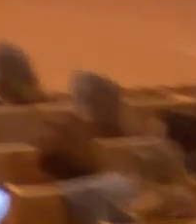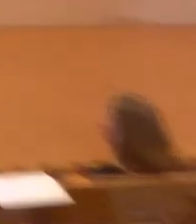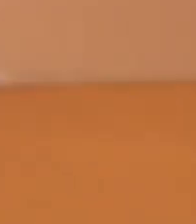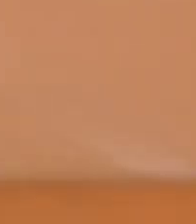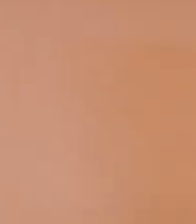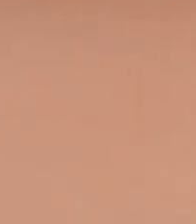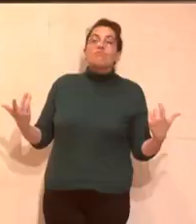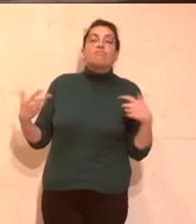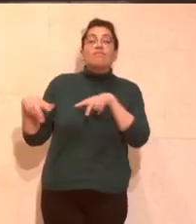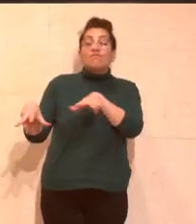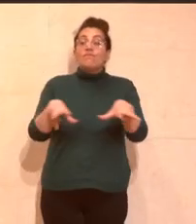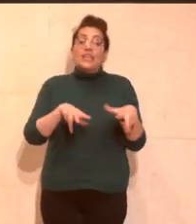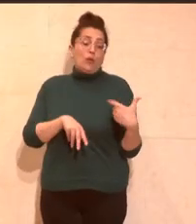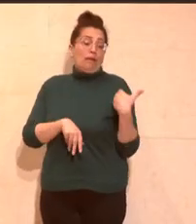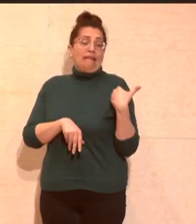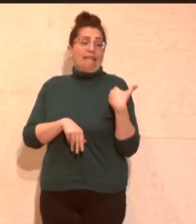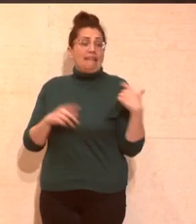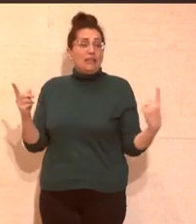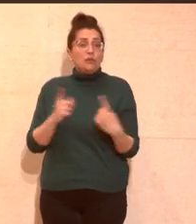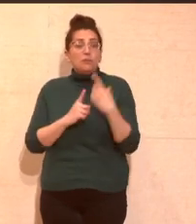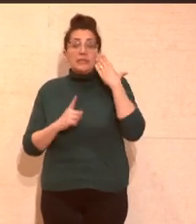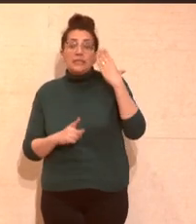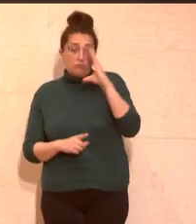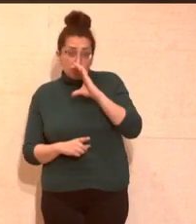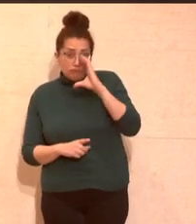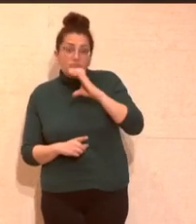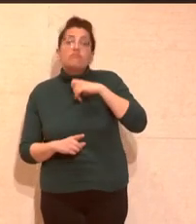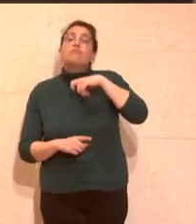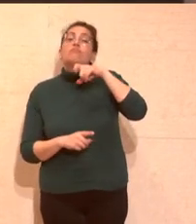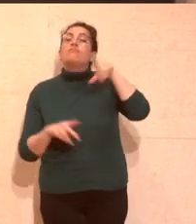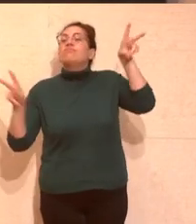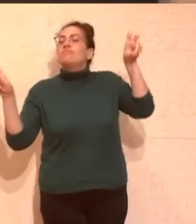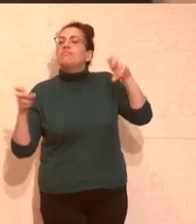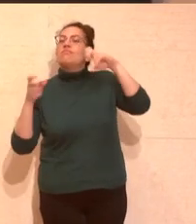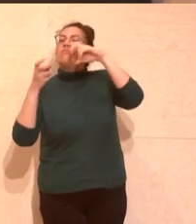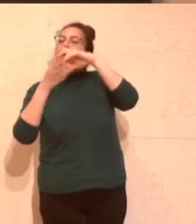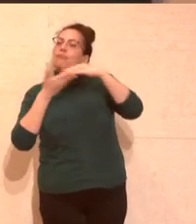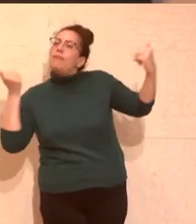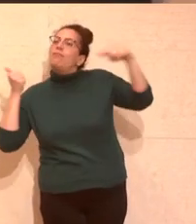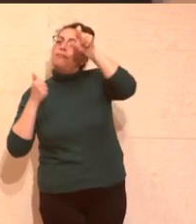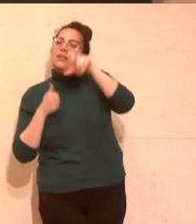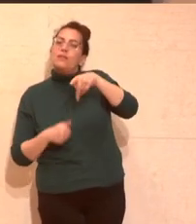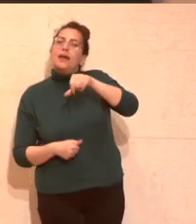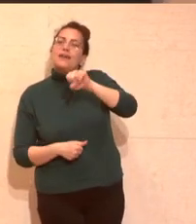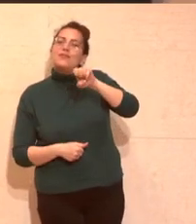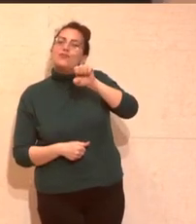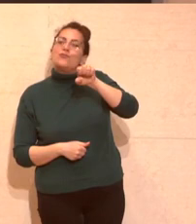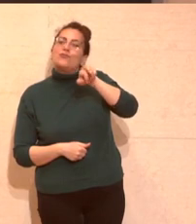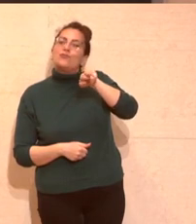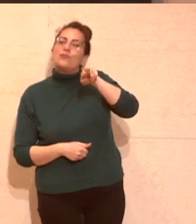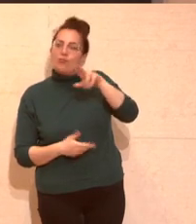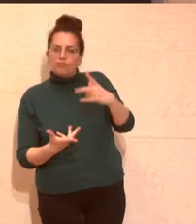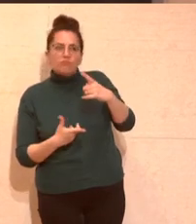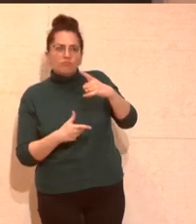Donc cette petite vidéo, elle est disponible dans le bulletin Le Passeur qui vous sera adressé ou qui vous a déjà été adressé par